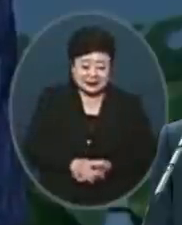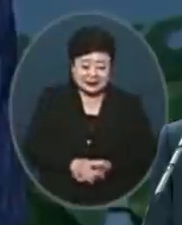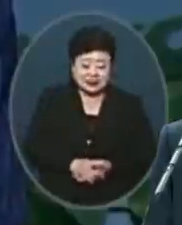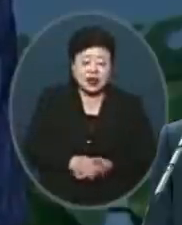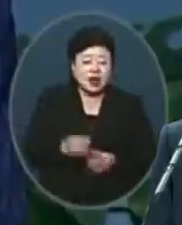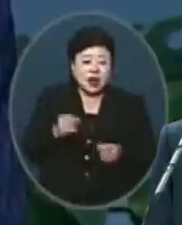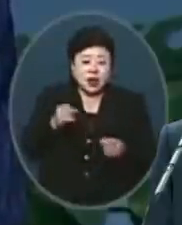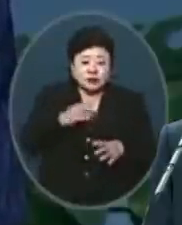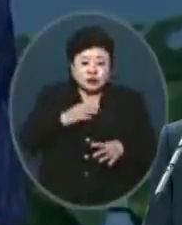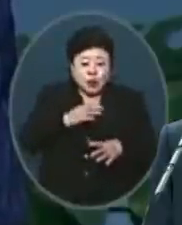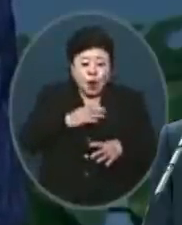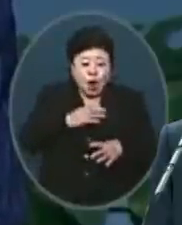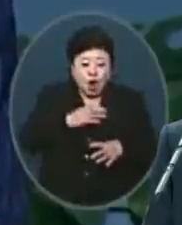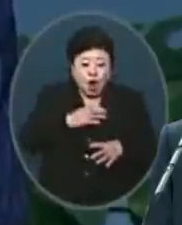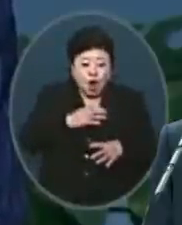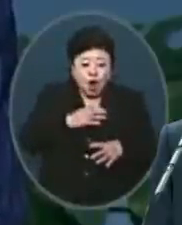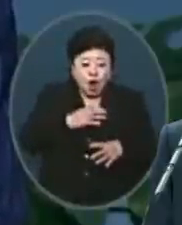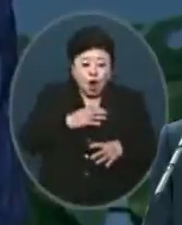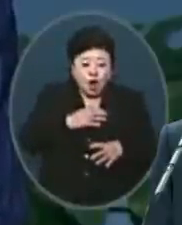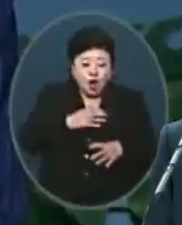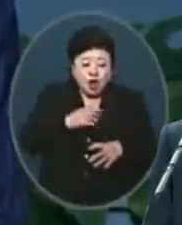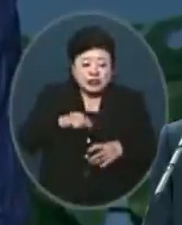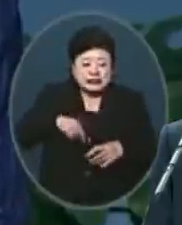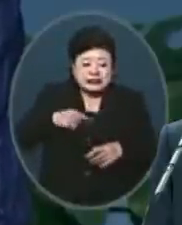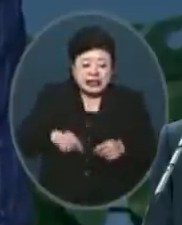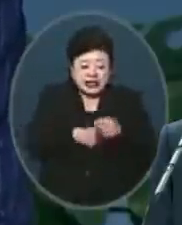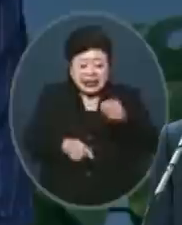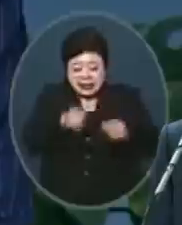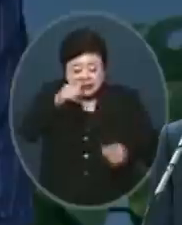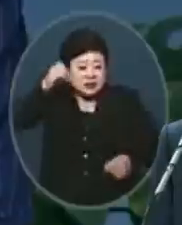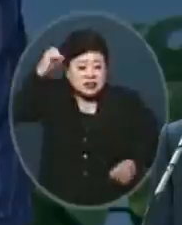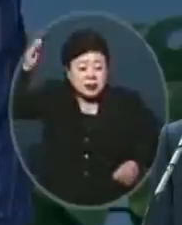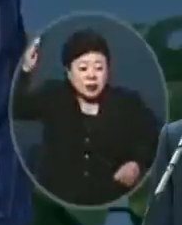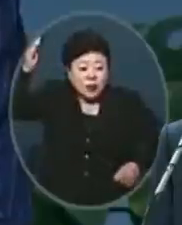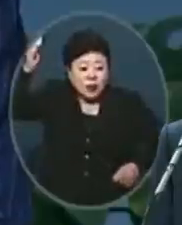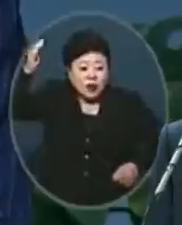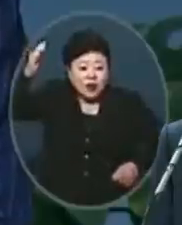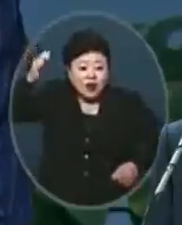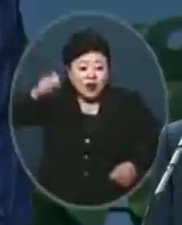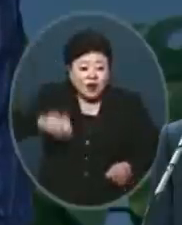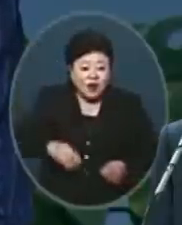그걸 집어먹고 난 다음에 자기에게 날개가 있는 것을 잊어버리는 것입니다.